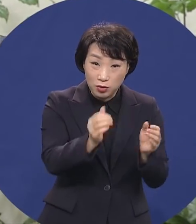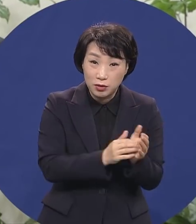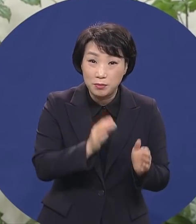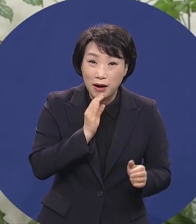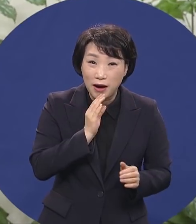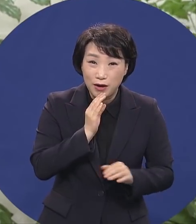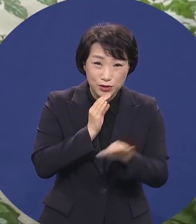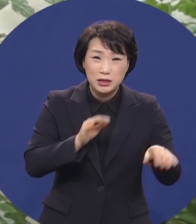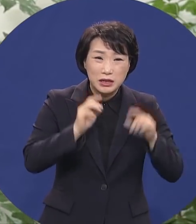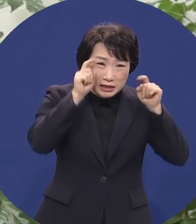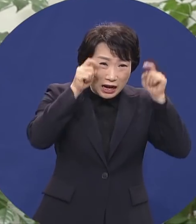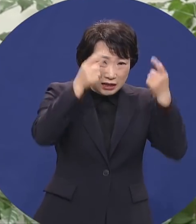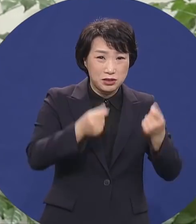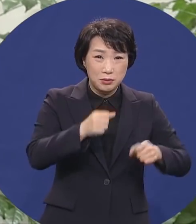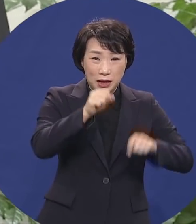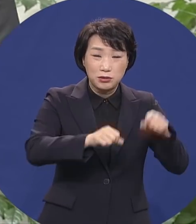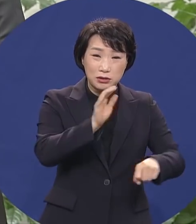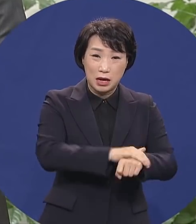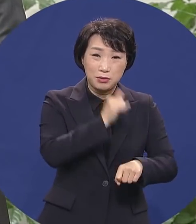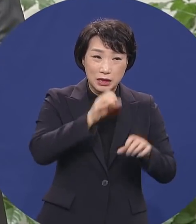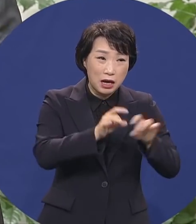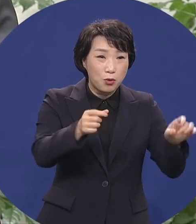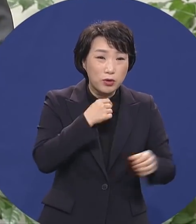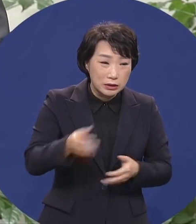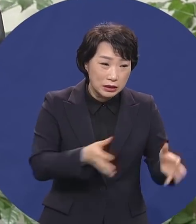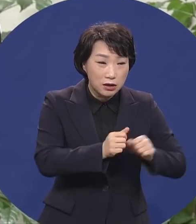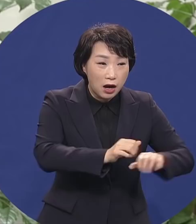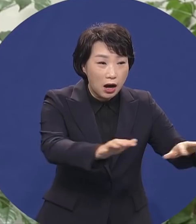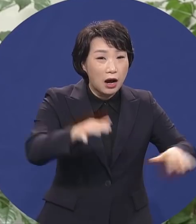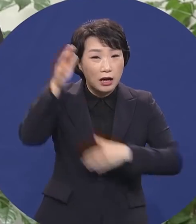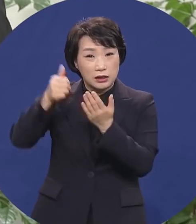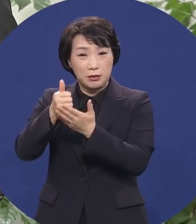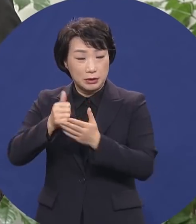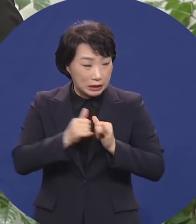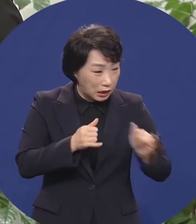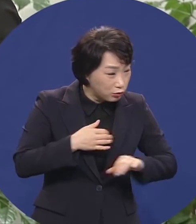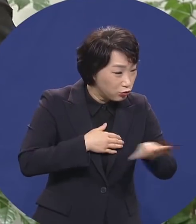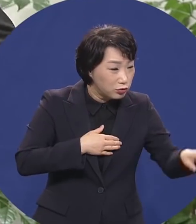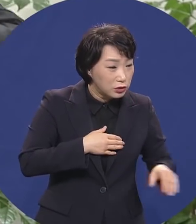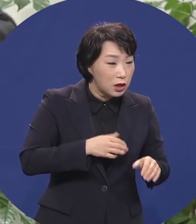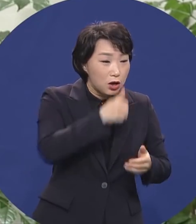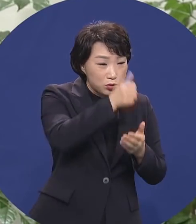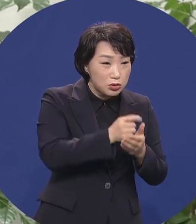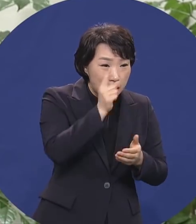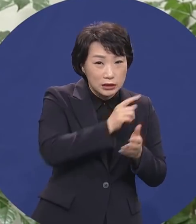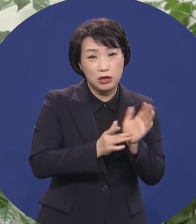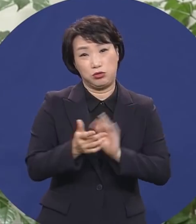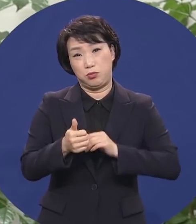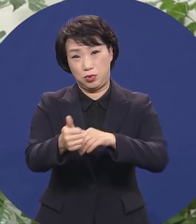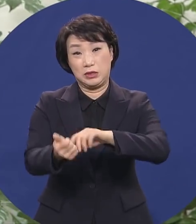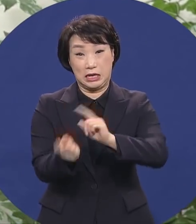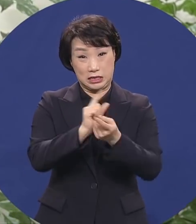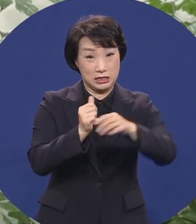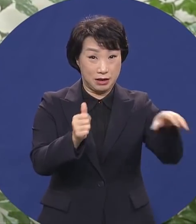그릇 행하여 각기 제 일로 갔거늘 여호와께서는 우리 무리의 죄악을 그에게 담당시키셨도다.